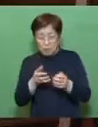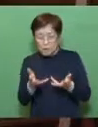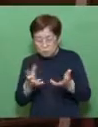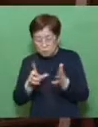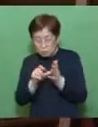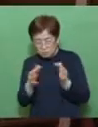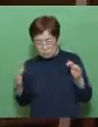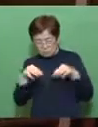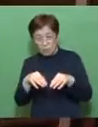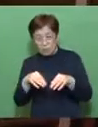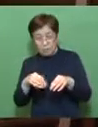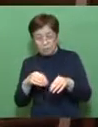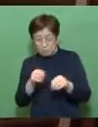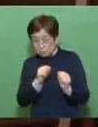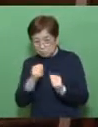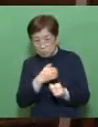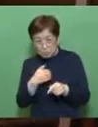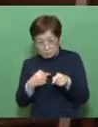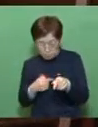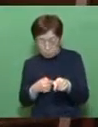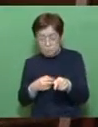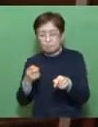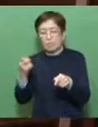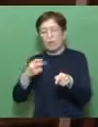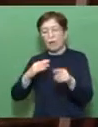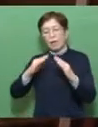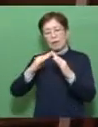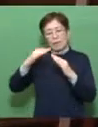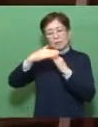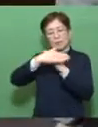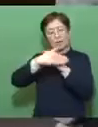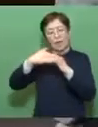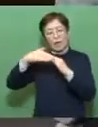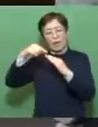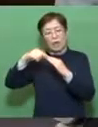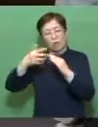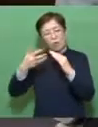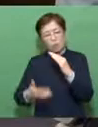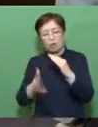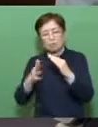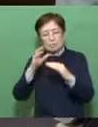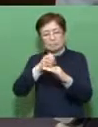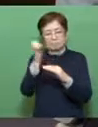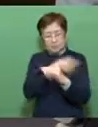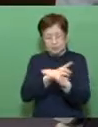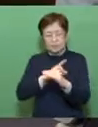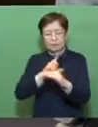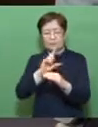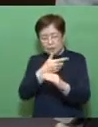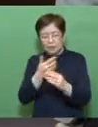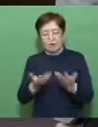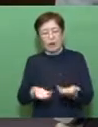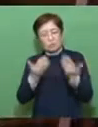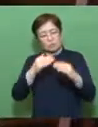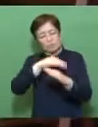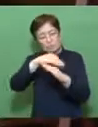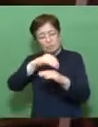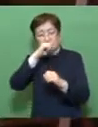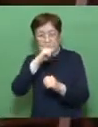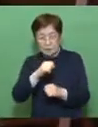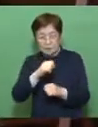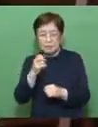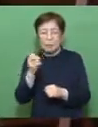からか屋根を吹き替えて軽くするとうんそれからもう1つはねもっと簡易な方法ではい